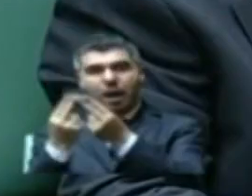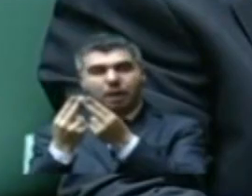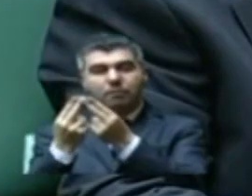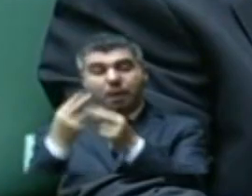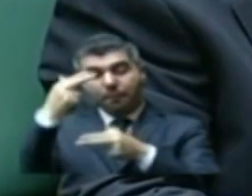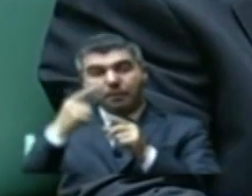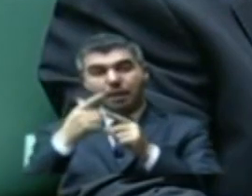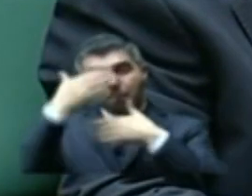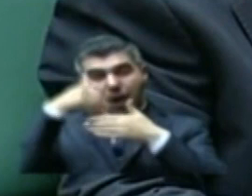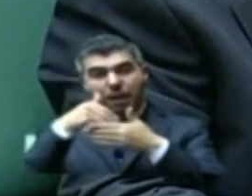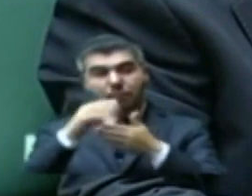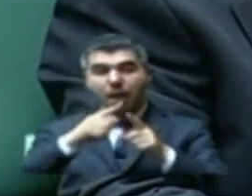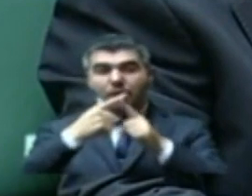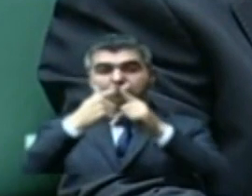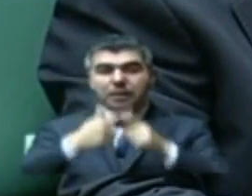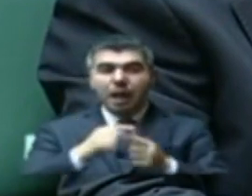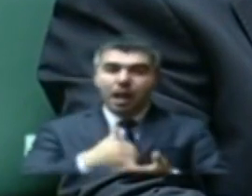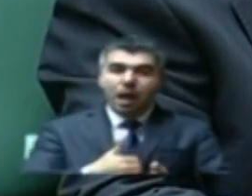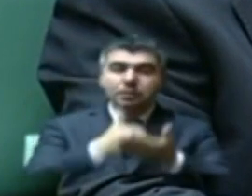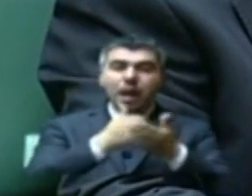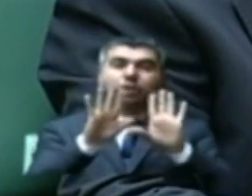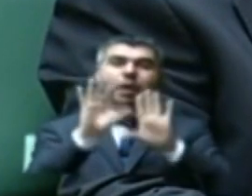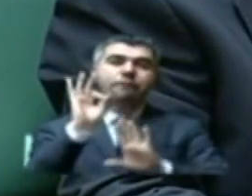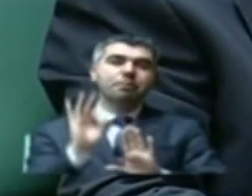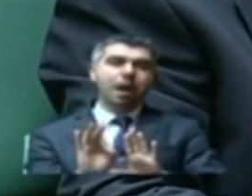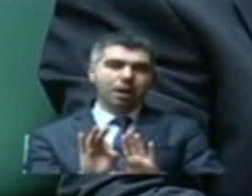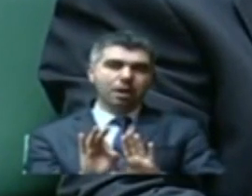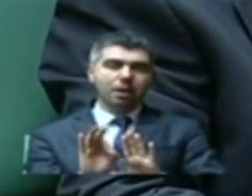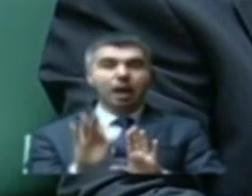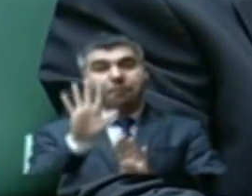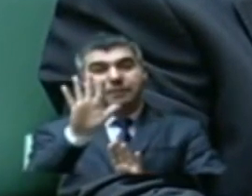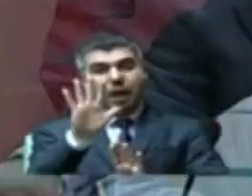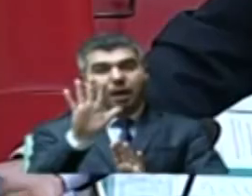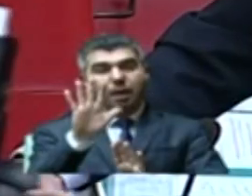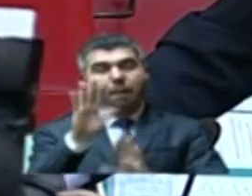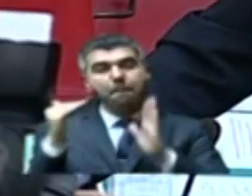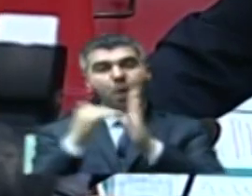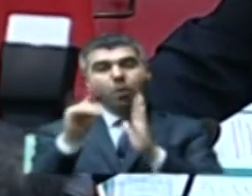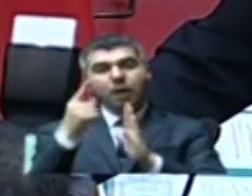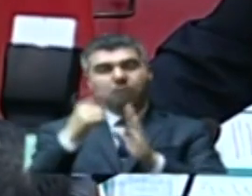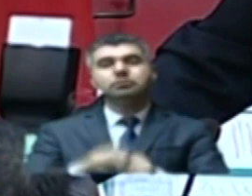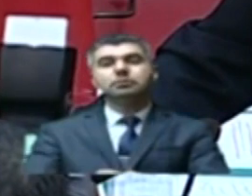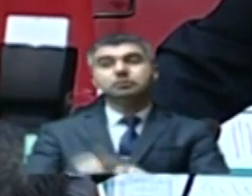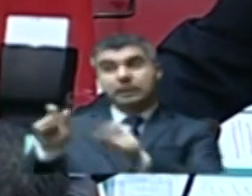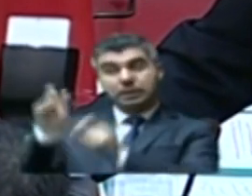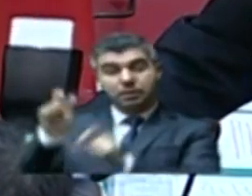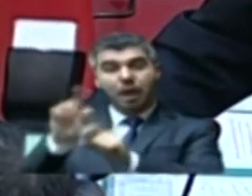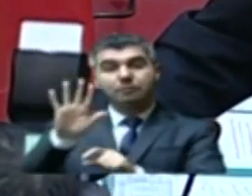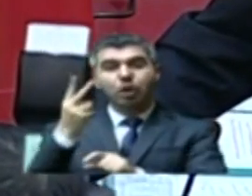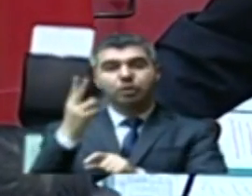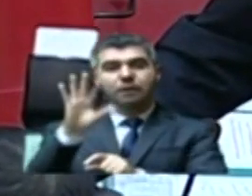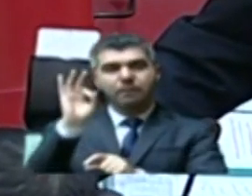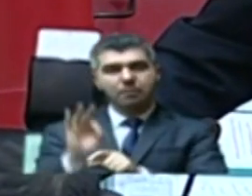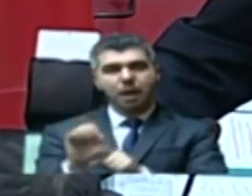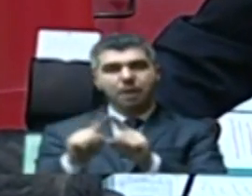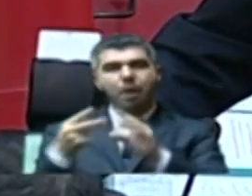في حدود 10% على اساس انه ما يفوتش الاستثمار 5 مليون ديال الدرهم، وان المعني بالامر خصو يجيب 25% بالعمله